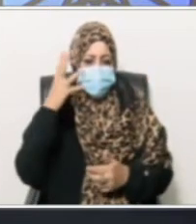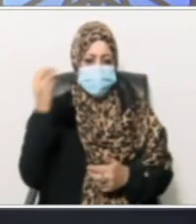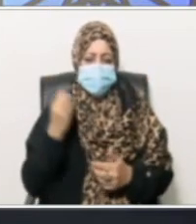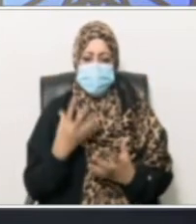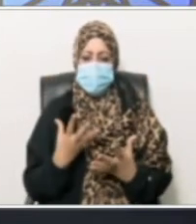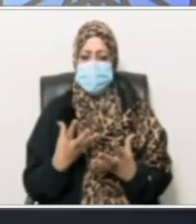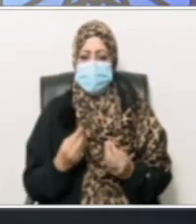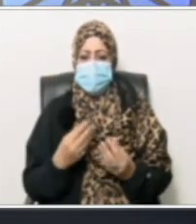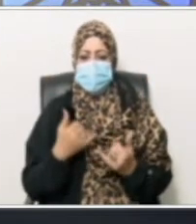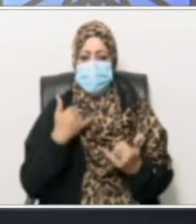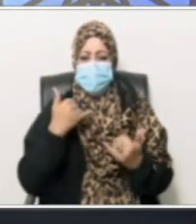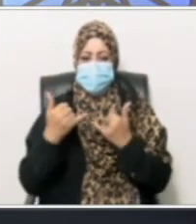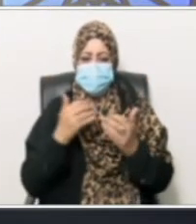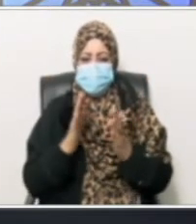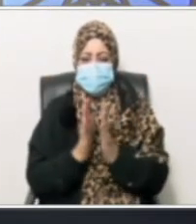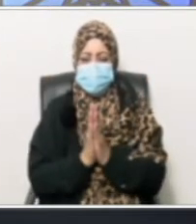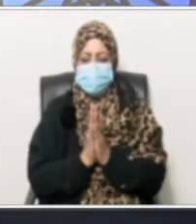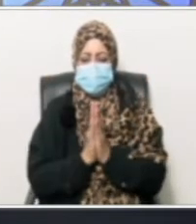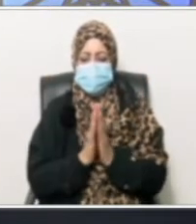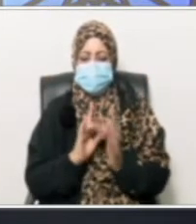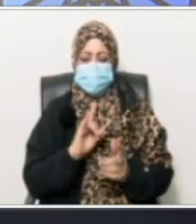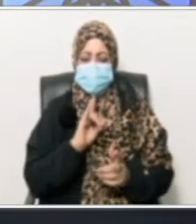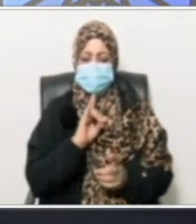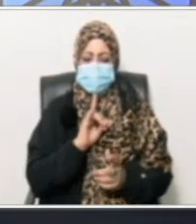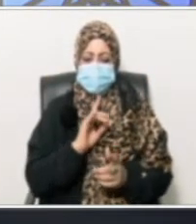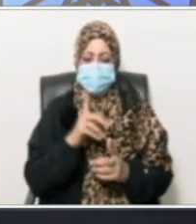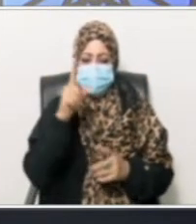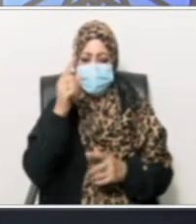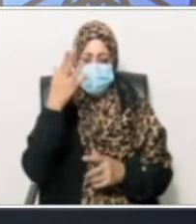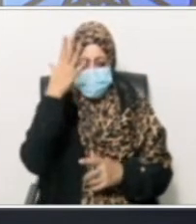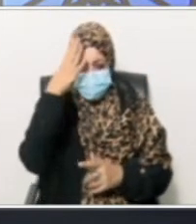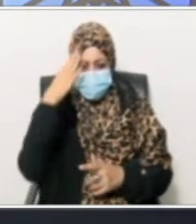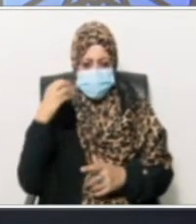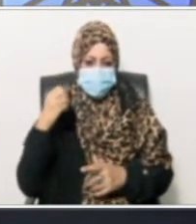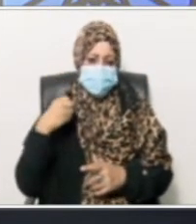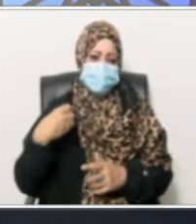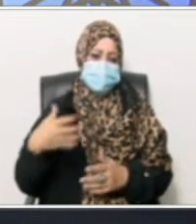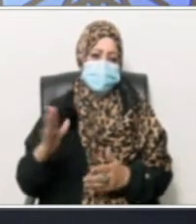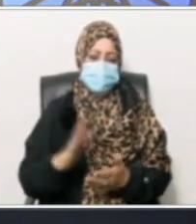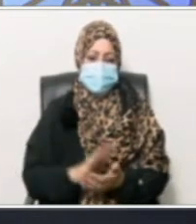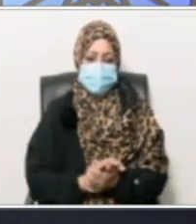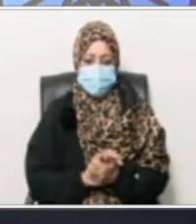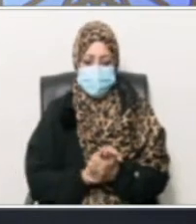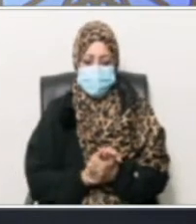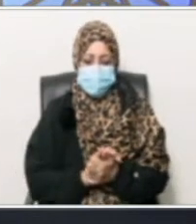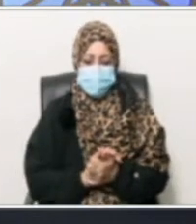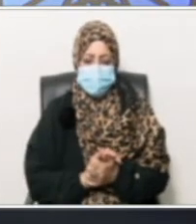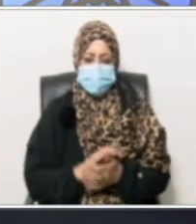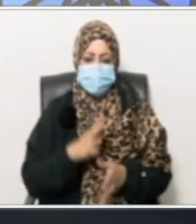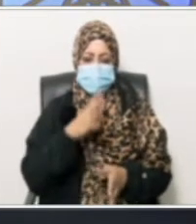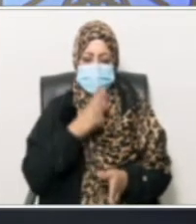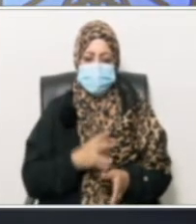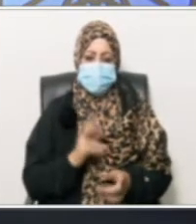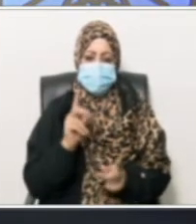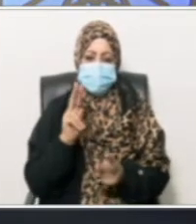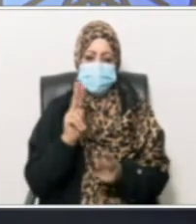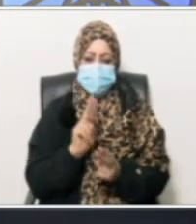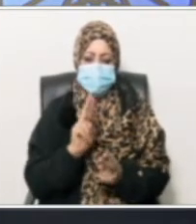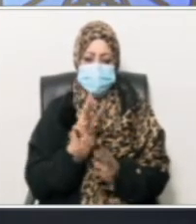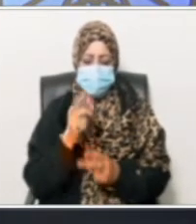عبد الله. نعم ما تفضل. عندك ديما يا سي عبد الفتاح، عندي سؤال معليش. شنو حكم النساء يزورن